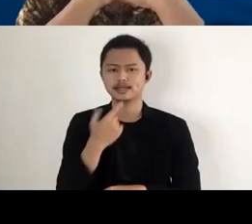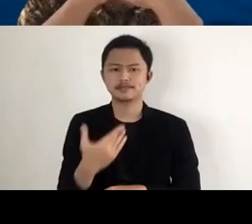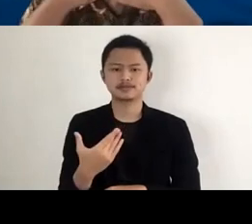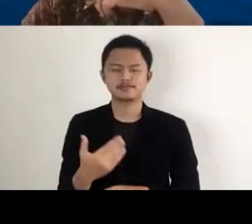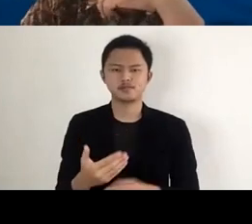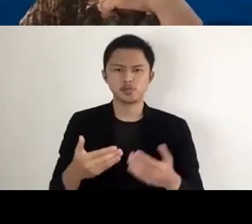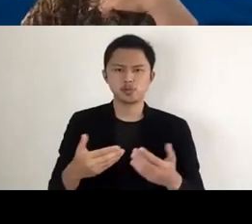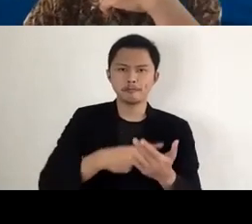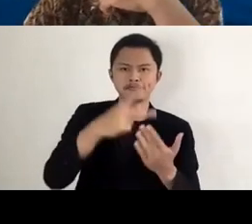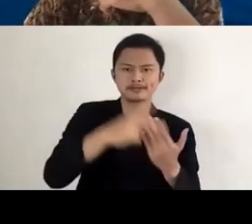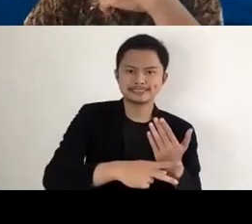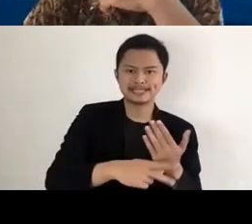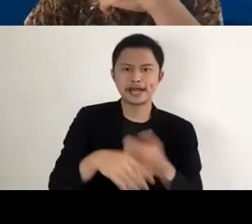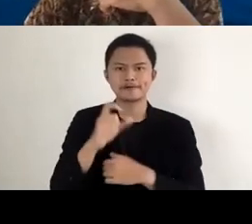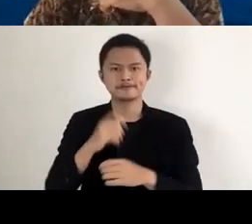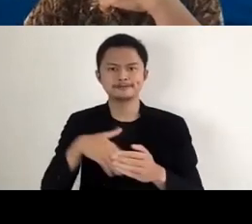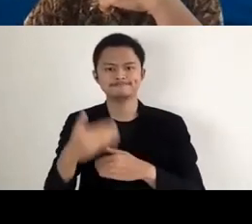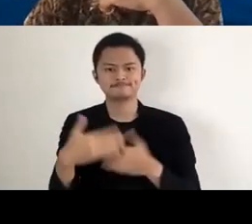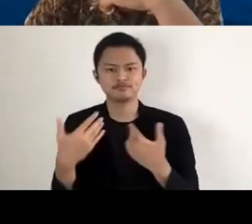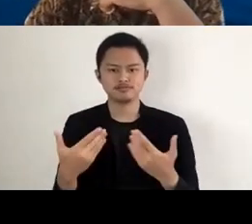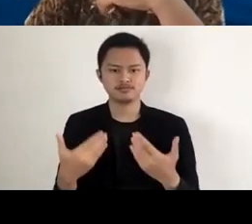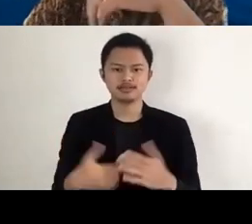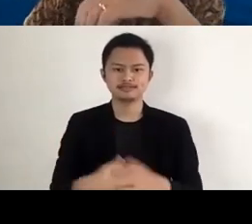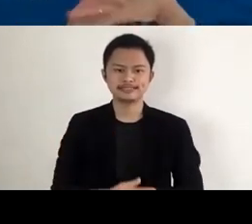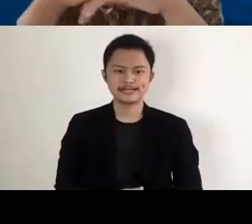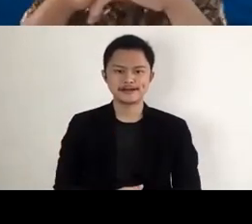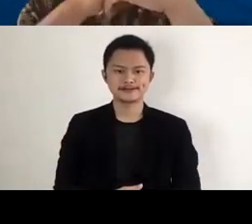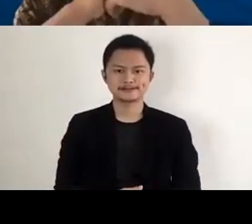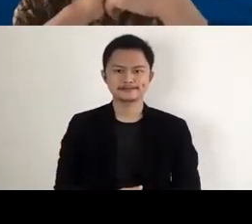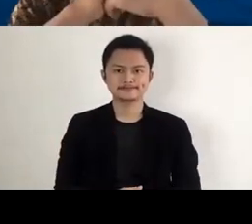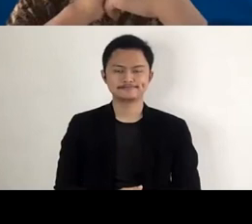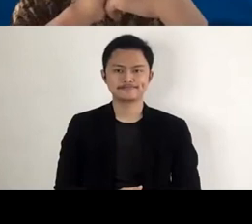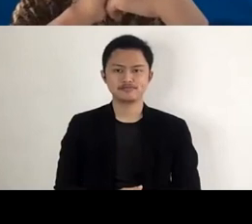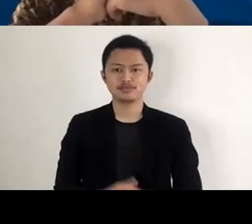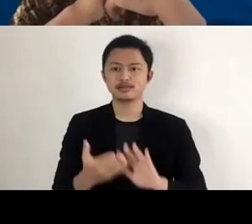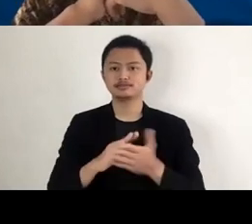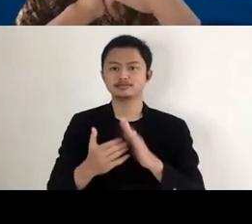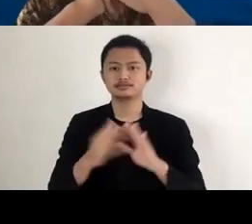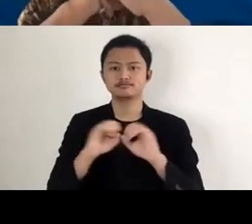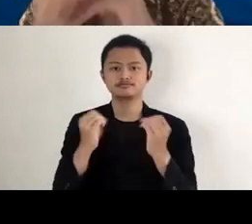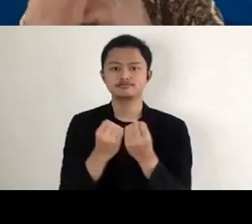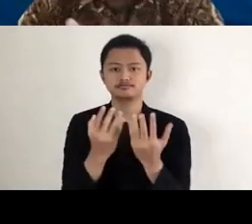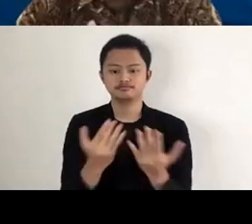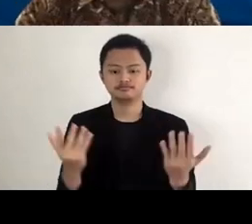keberlanjutan program di komunitas dan organisasi sosial